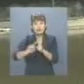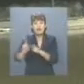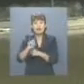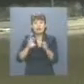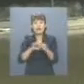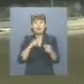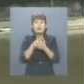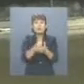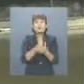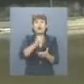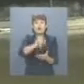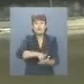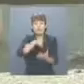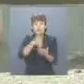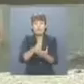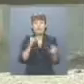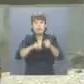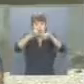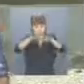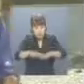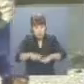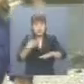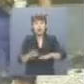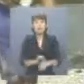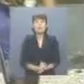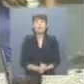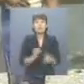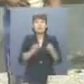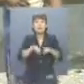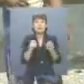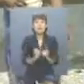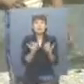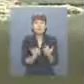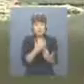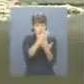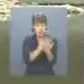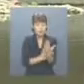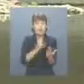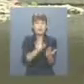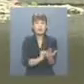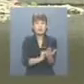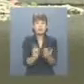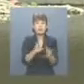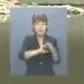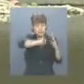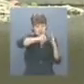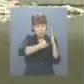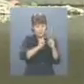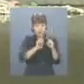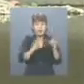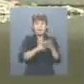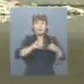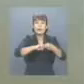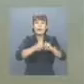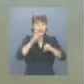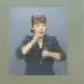กิจการได้หลังจากที่น้ำลดขณะนี้สมาคมอยู่ระหว่างการรวบรวมข้อมูลของโรงสีในจังหวัดต่างๆที่ได้รับผลกระทบในส่วน